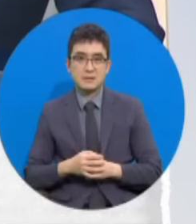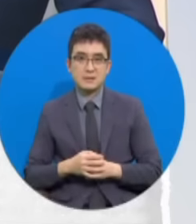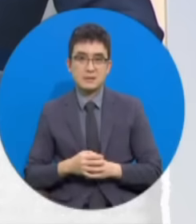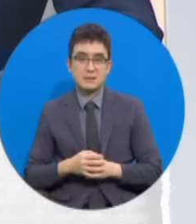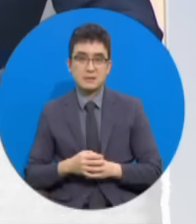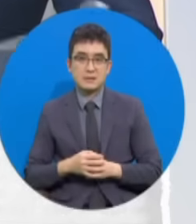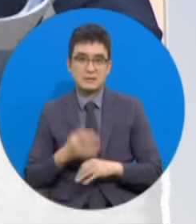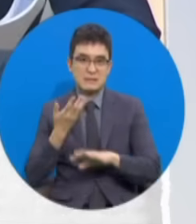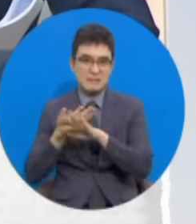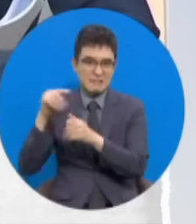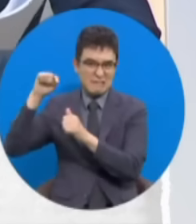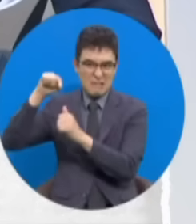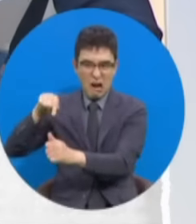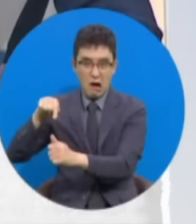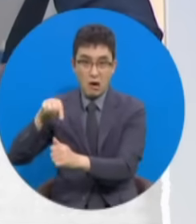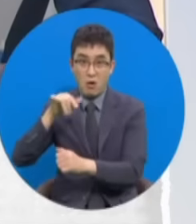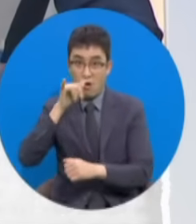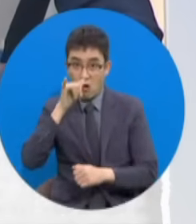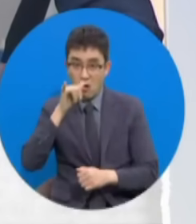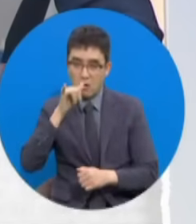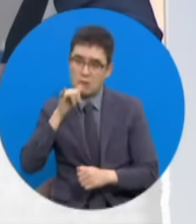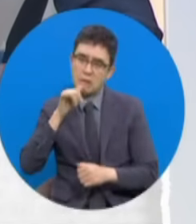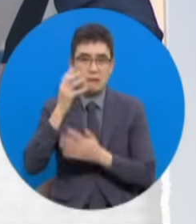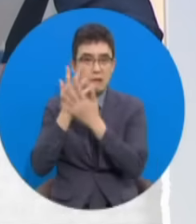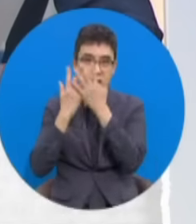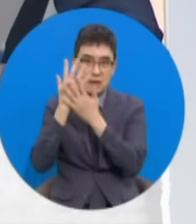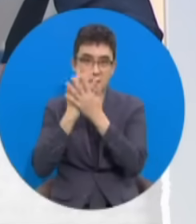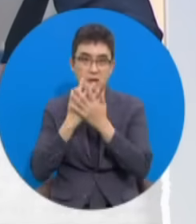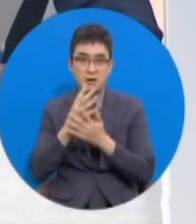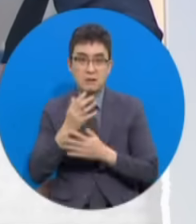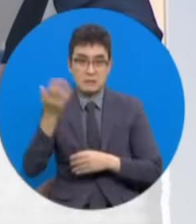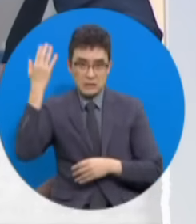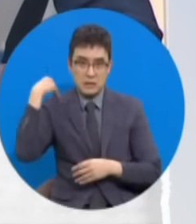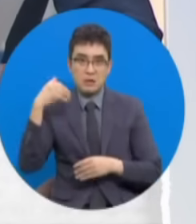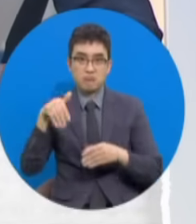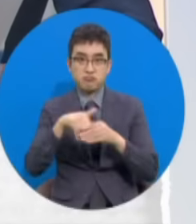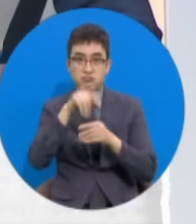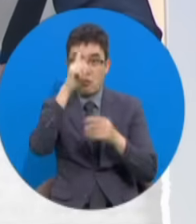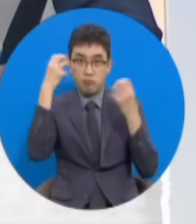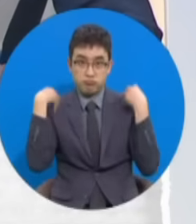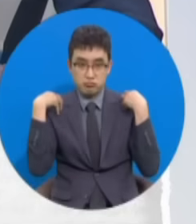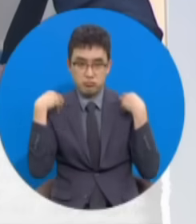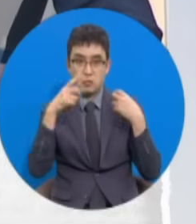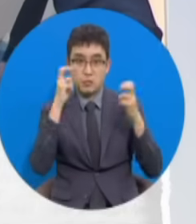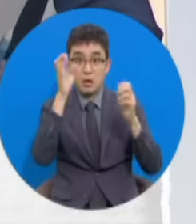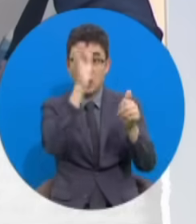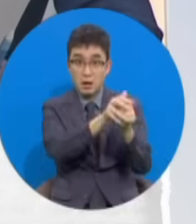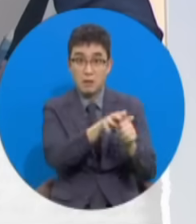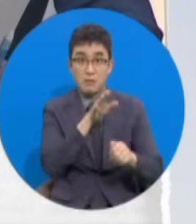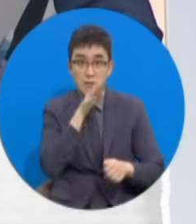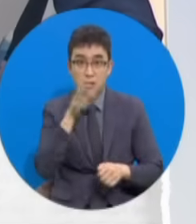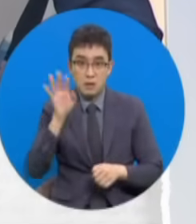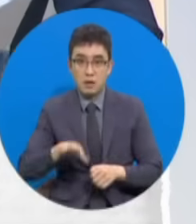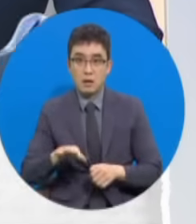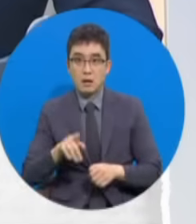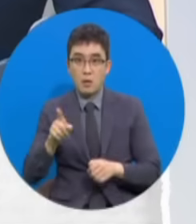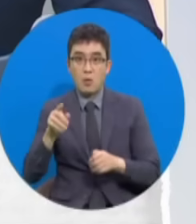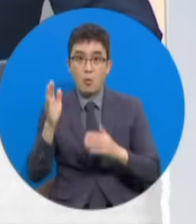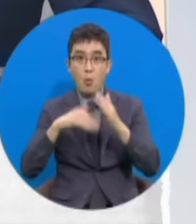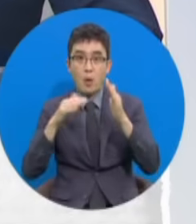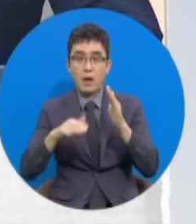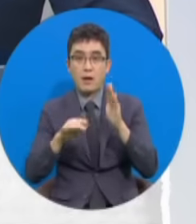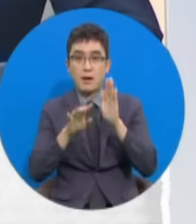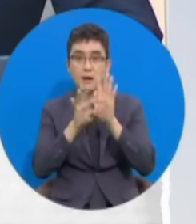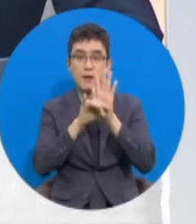외압까지 뭐 하기는 좀 어렵겠지만 분명한 문제는 문재인 정부에서 영경욱을 맡겼다라고 주장하지만 영경욱이 공개 입찰된 게